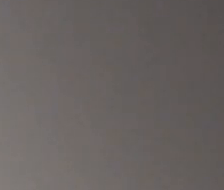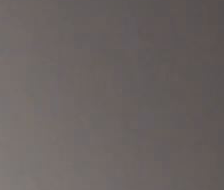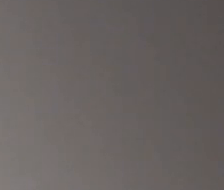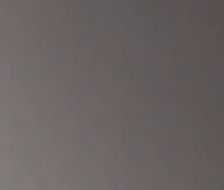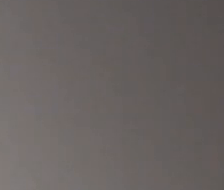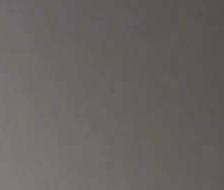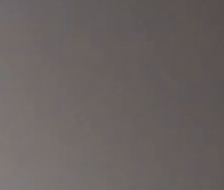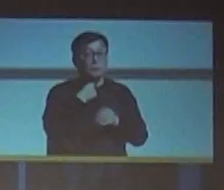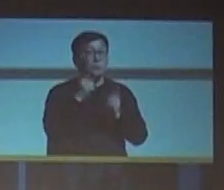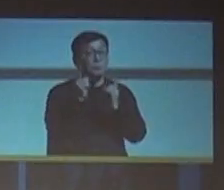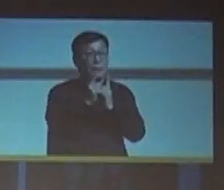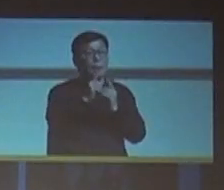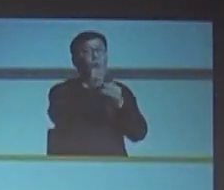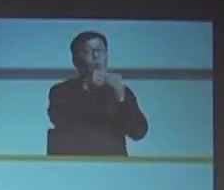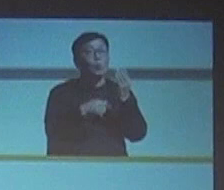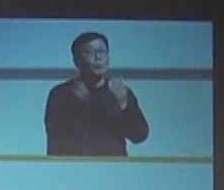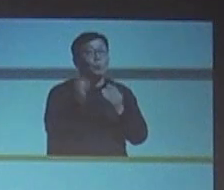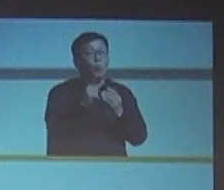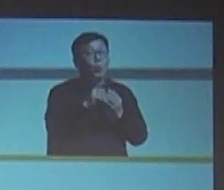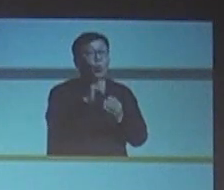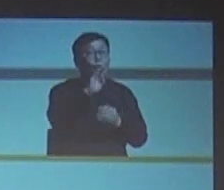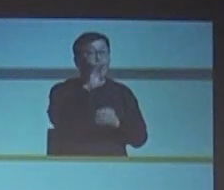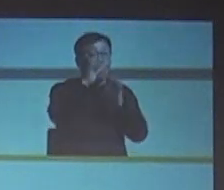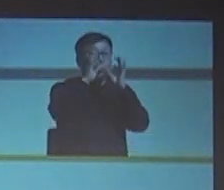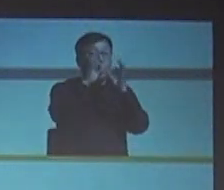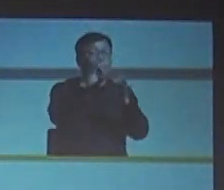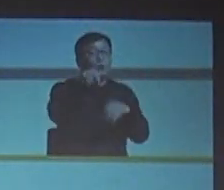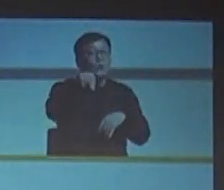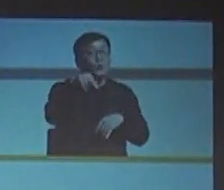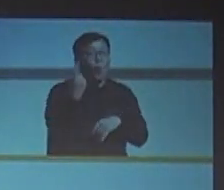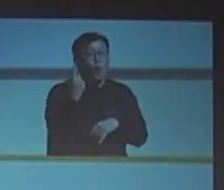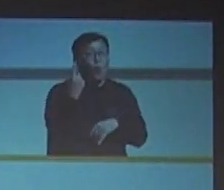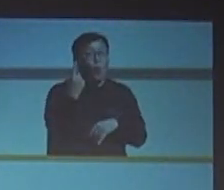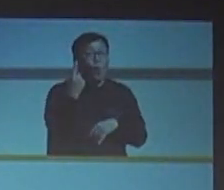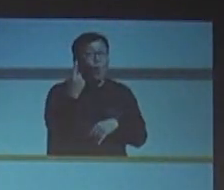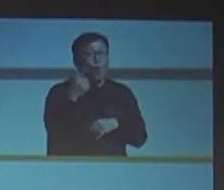분들 만나보는 코너죠. 보이소